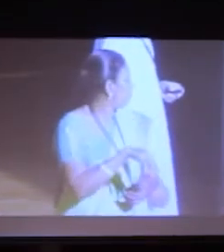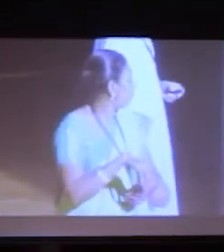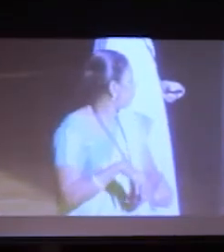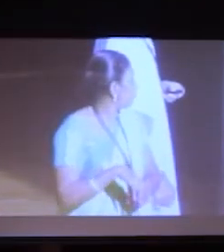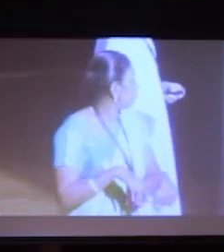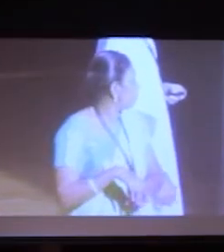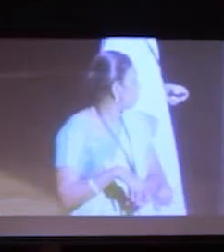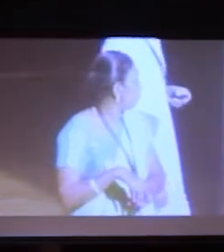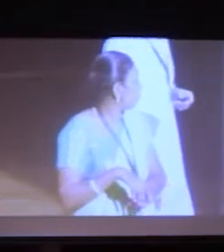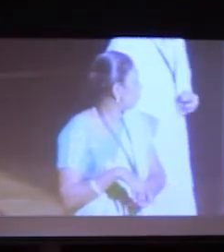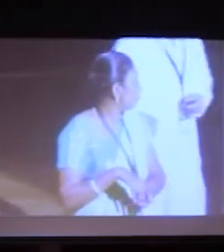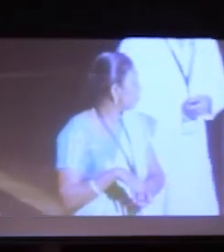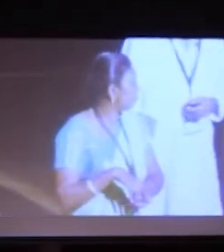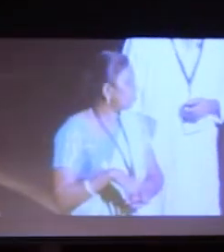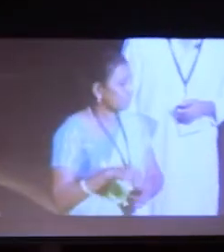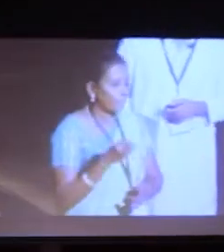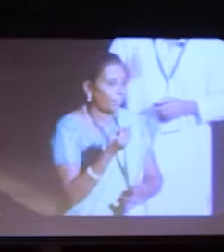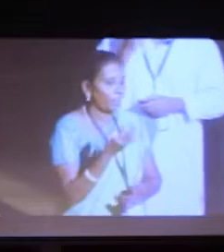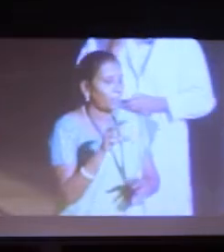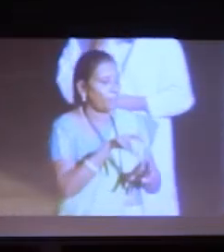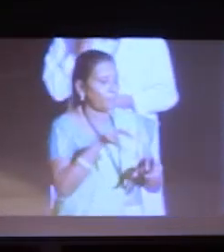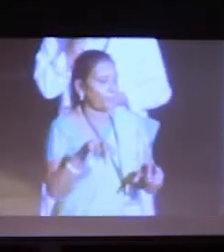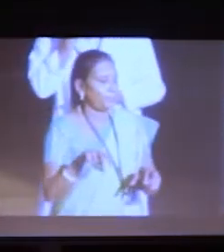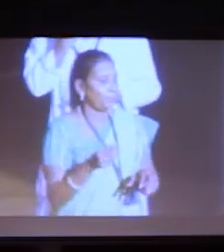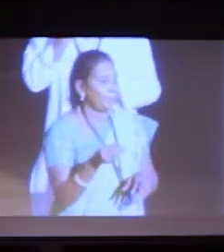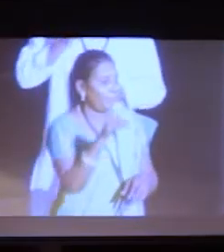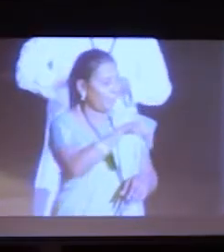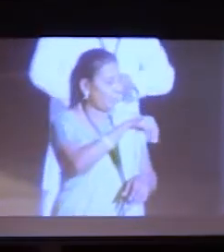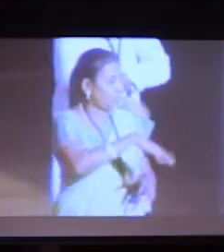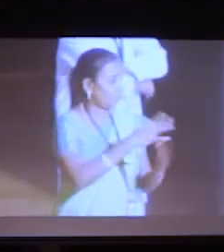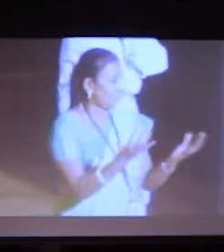കടല, പയറ്, ഏലക്ക.